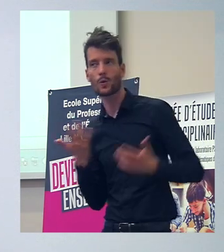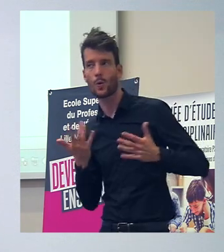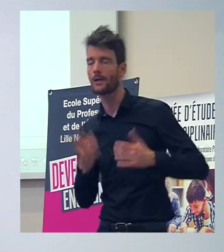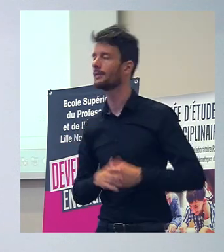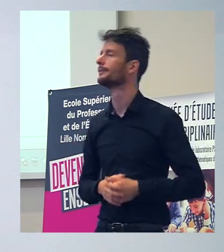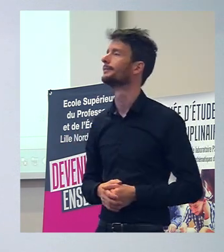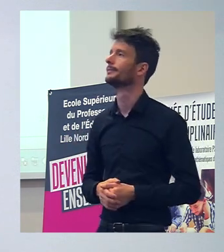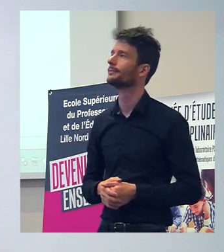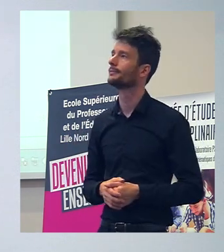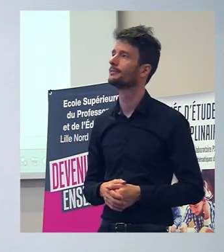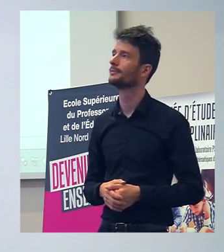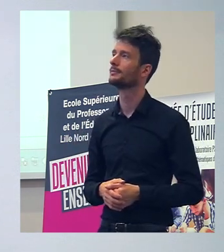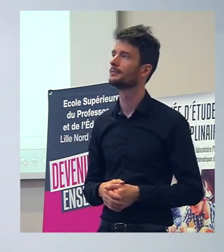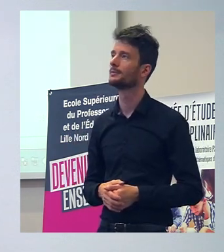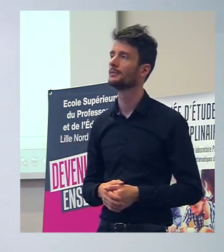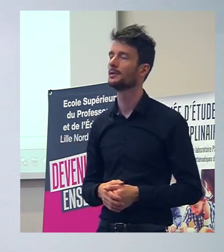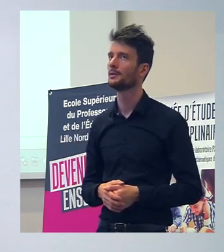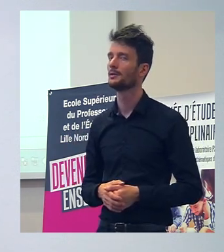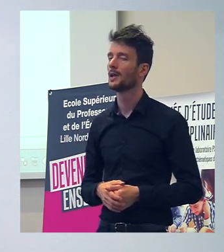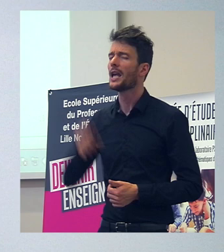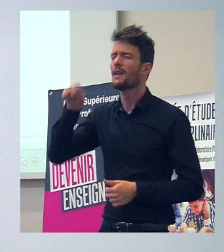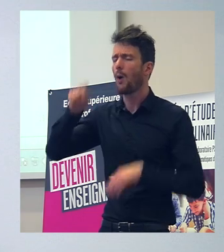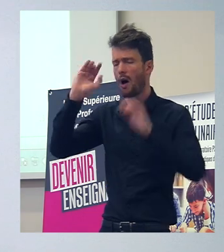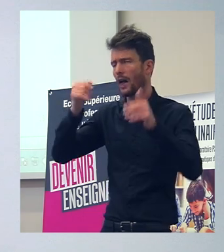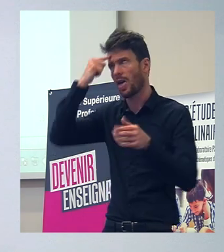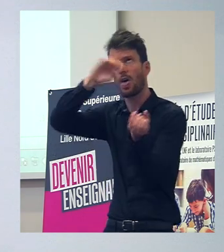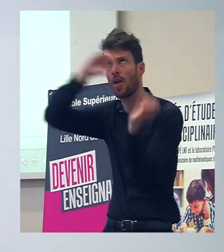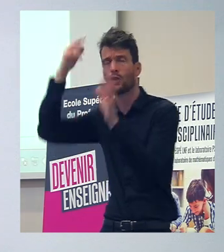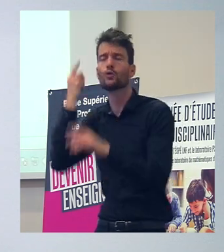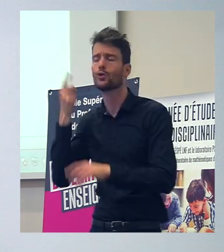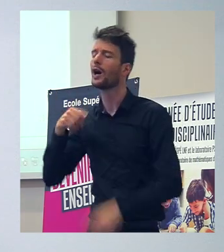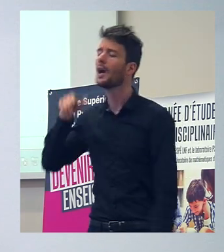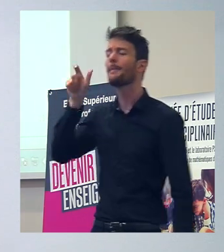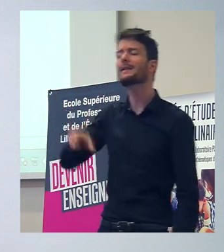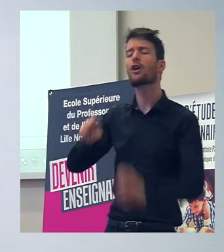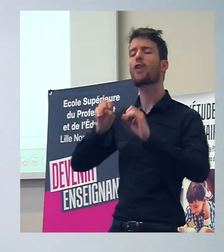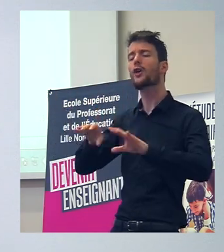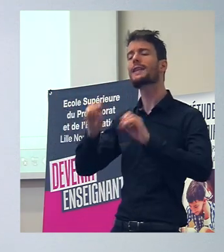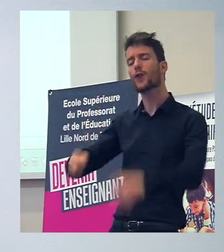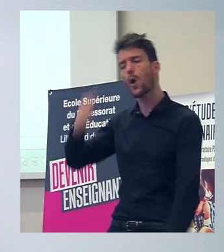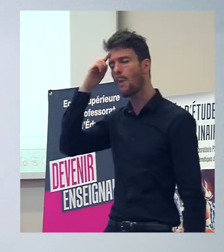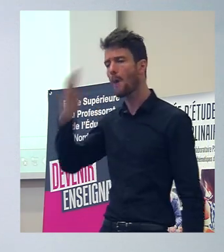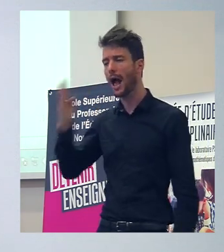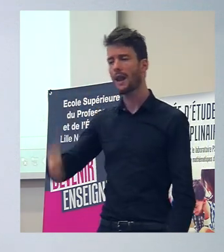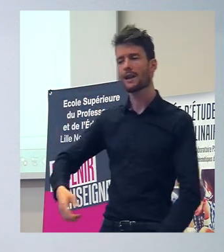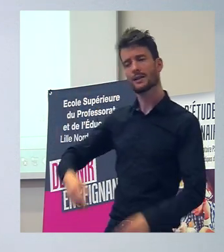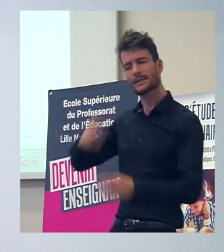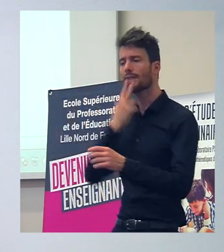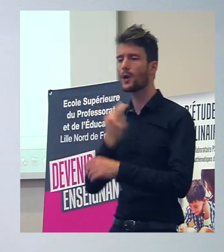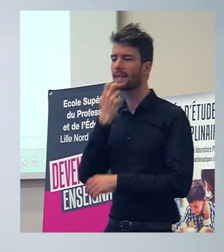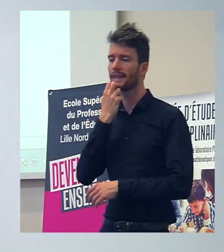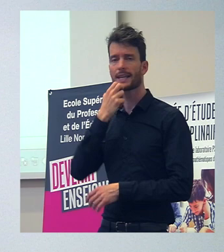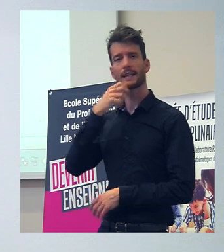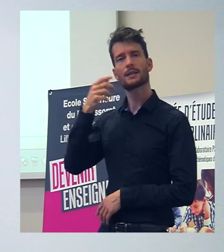d'arrêter avec cette idée que l'enseignant de morale et de citoyenneté est